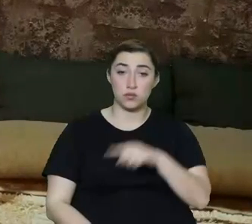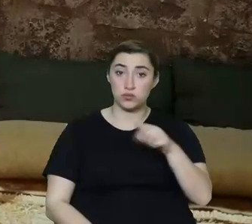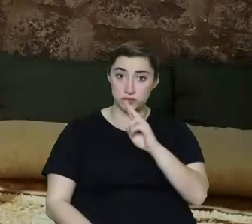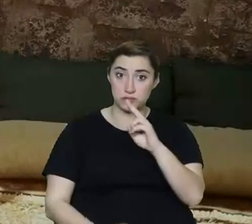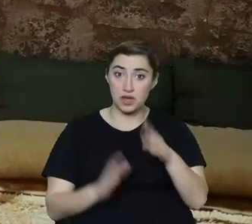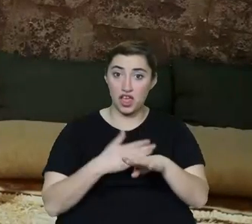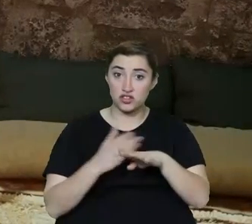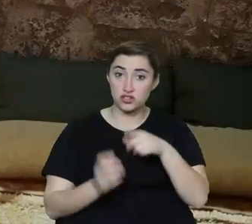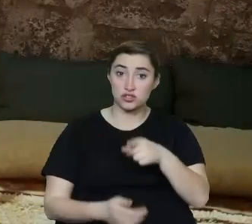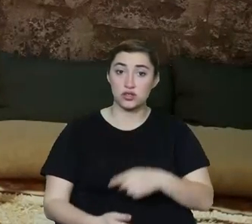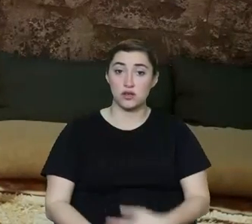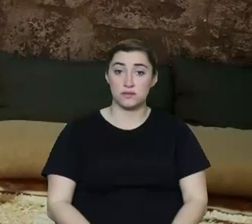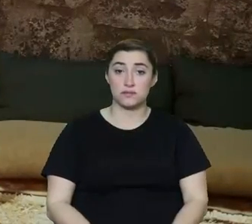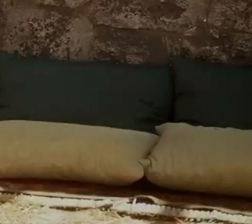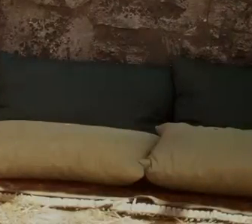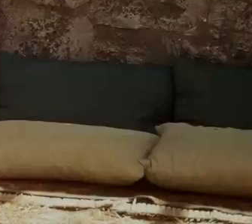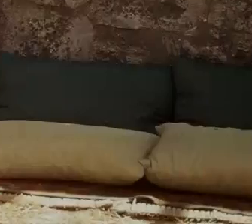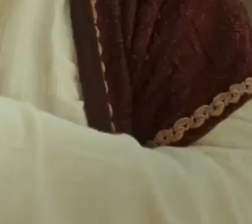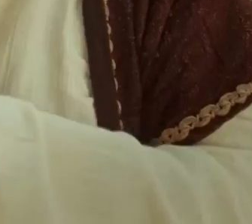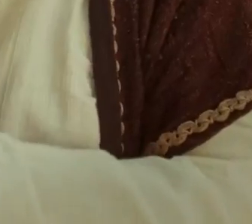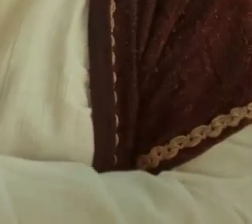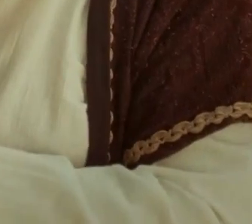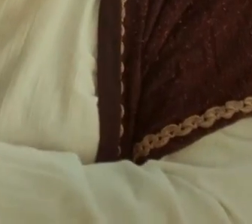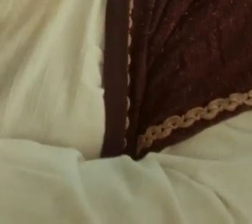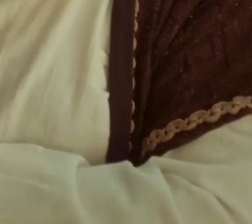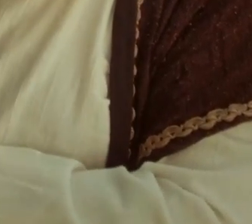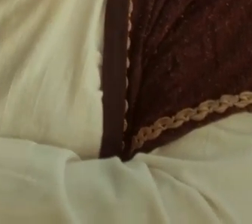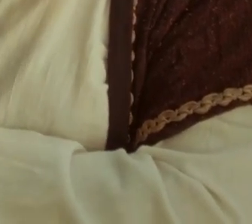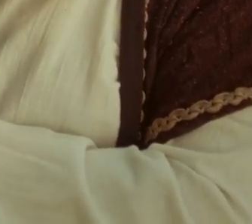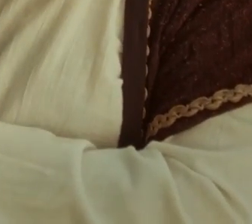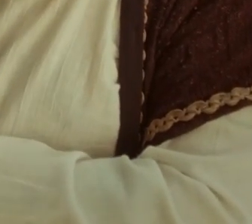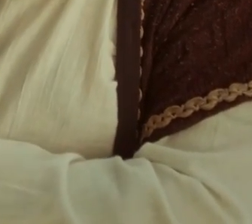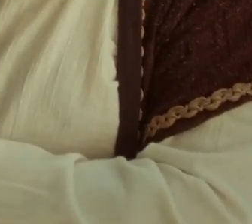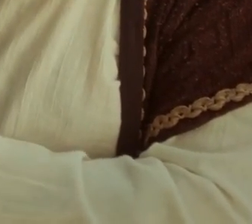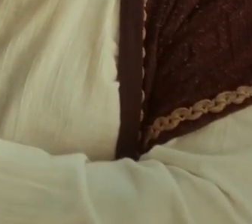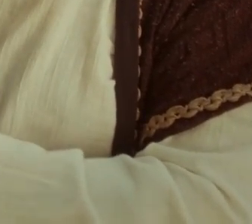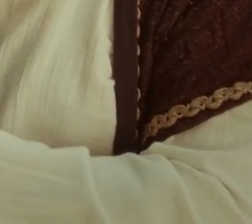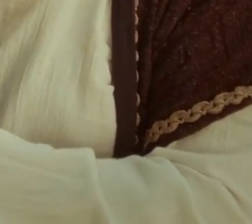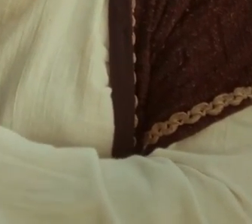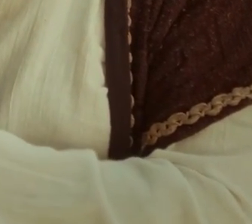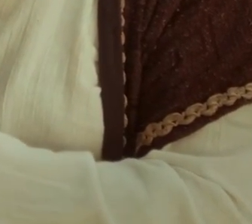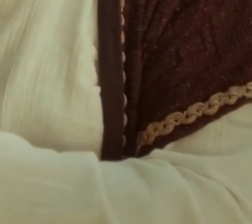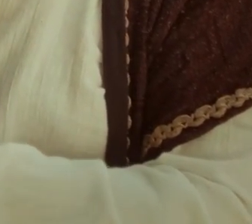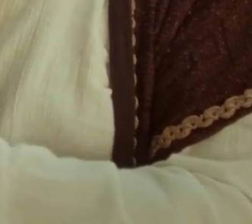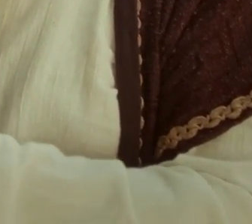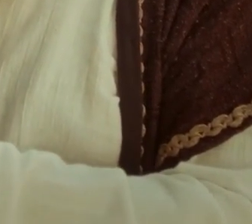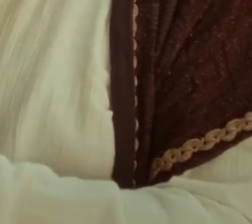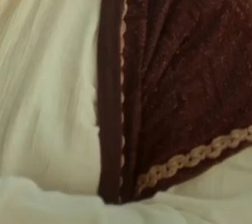Bunlar mıdır ziynetlerin? Ertegün keseyi alıp elini içine daldırdı. Avuçlayıp bir kısmını çıkardı.